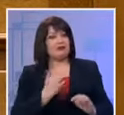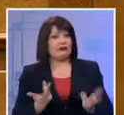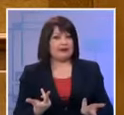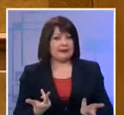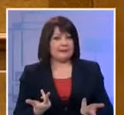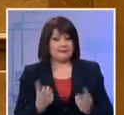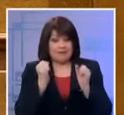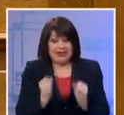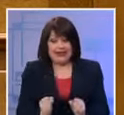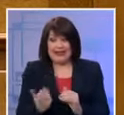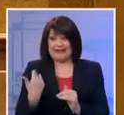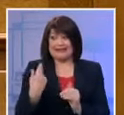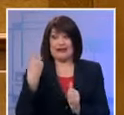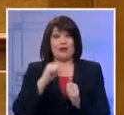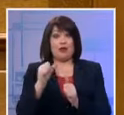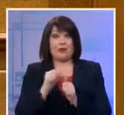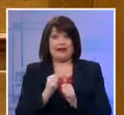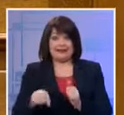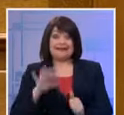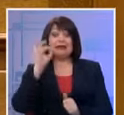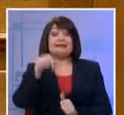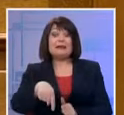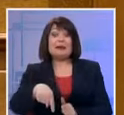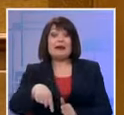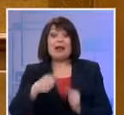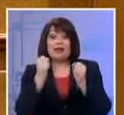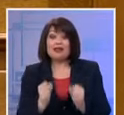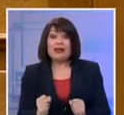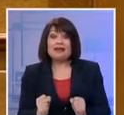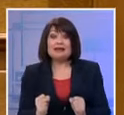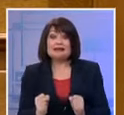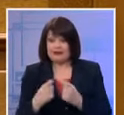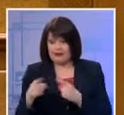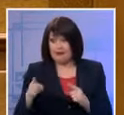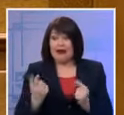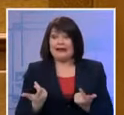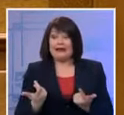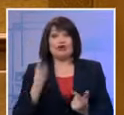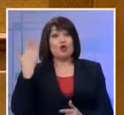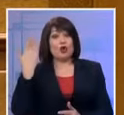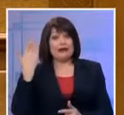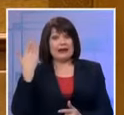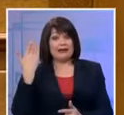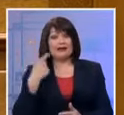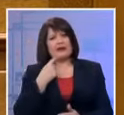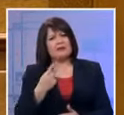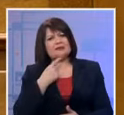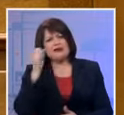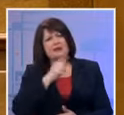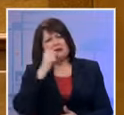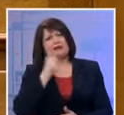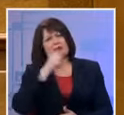που βρισκόσταν μέχρι πριν 2 μήνες και της θέσης που βρίσκεται σήμερα είναι απλή. Τότε μπορούσατε να λέτε συνεχώς